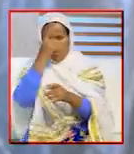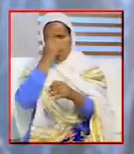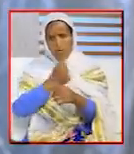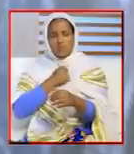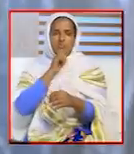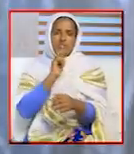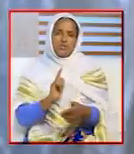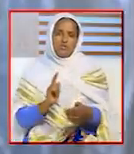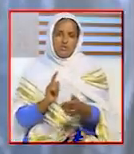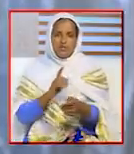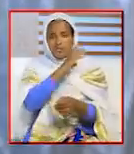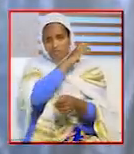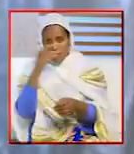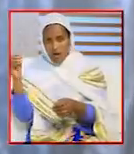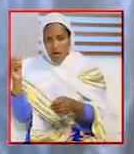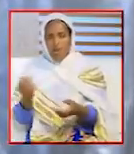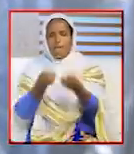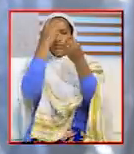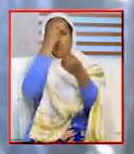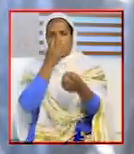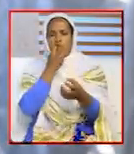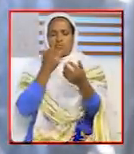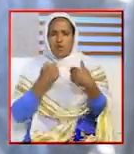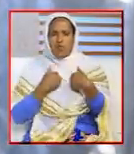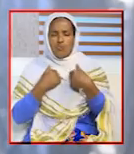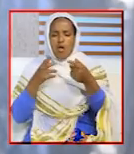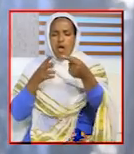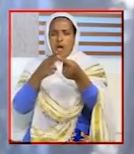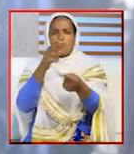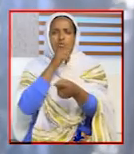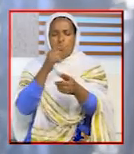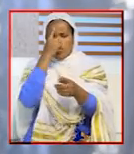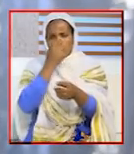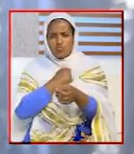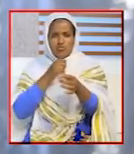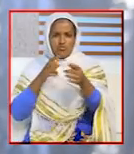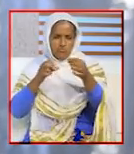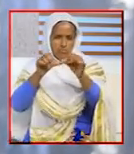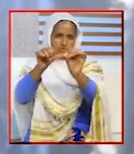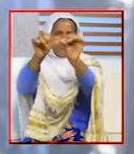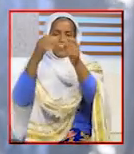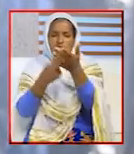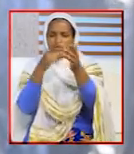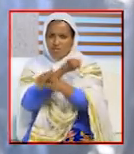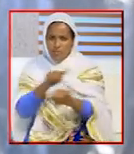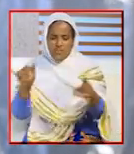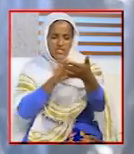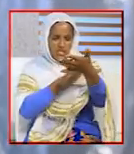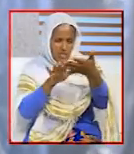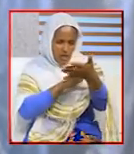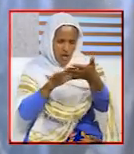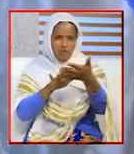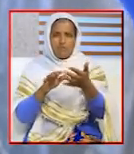አማኞች ነን። እና ብዙ ወላጆች አሉ አልተቋረጠም የእምነቱ። አሁን ይሄንን ተመሳሳይ